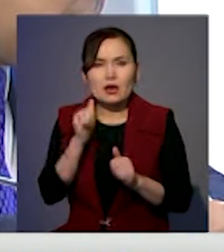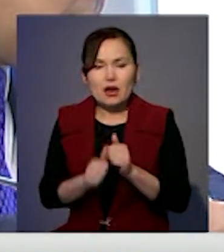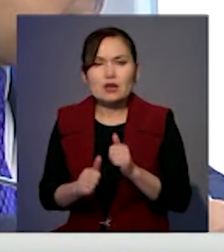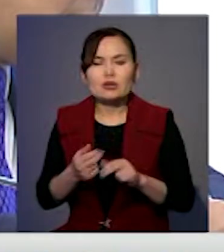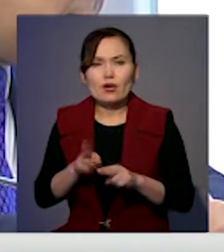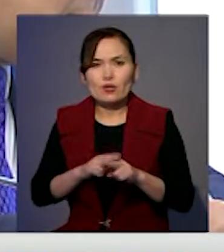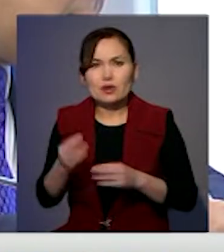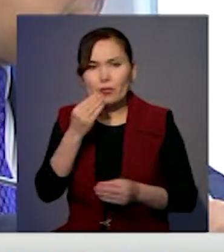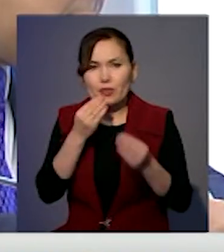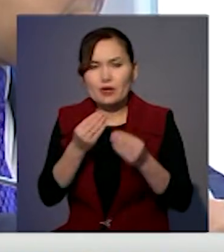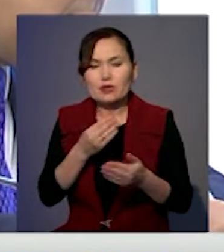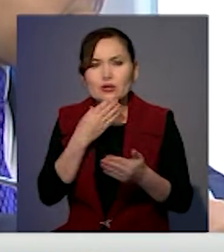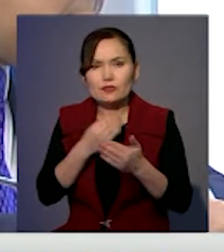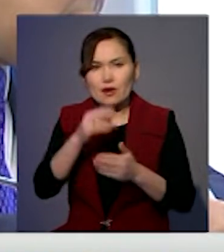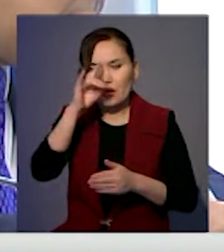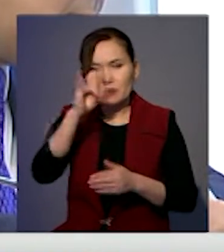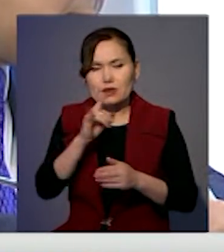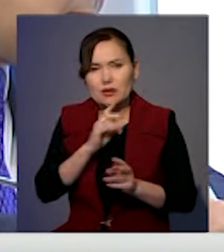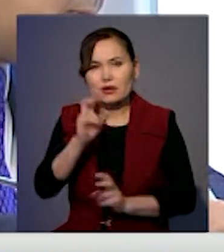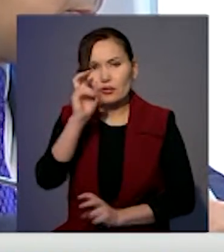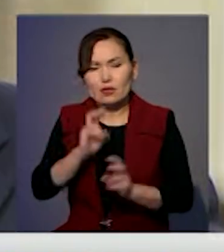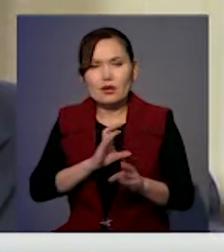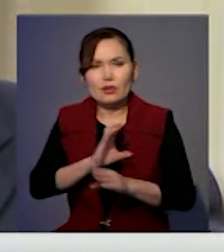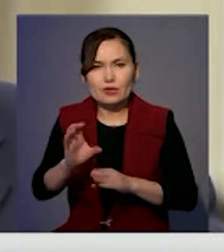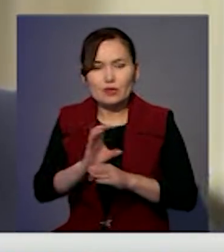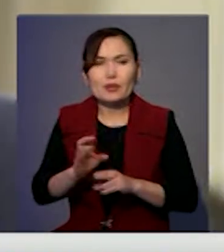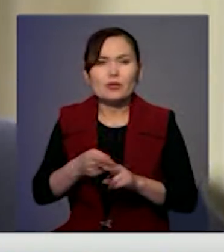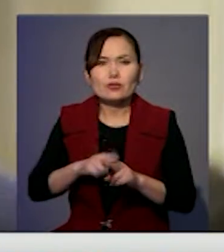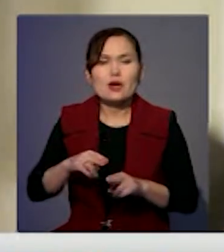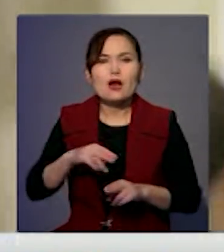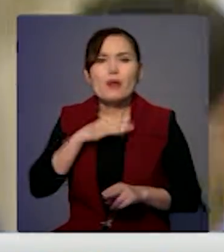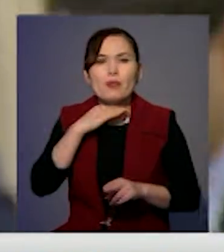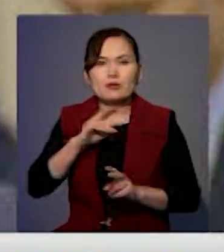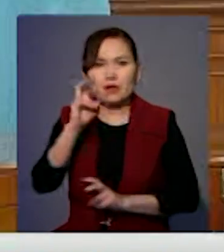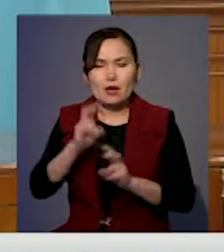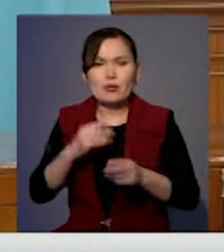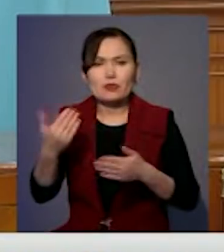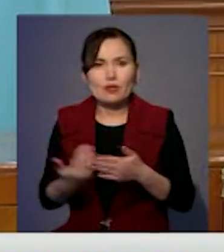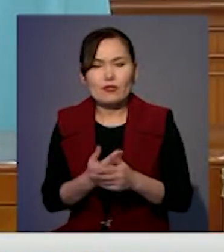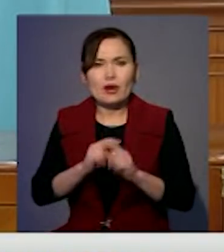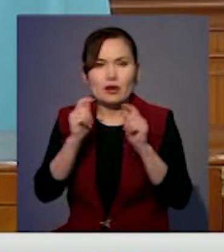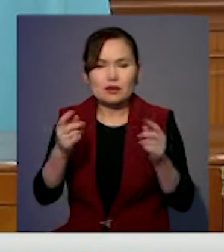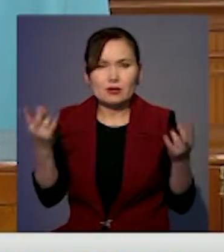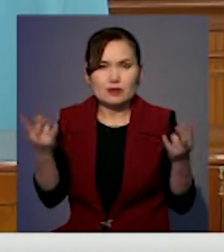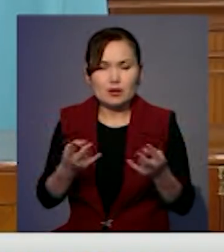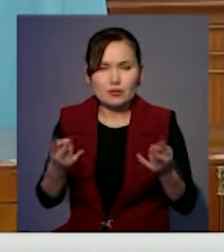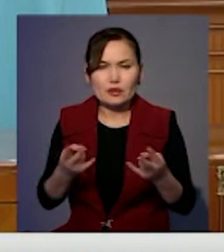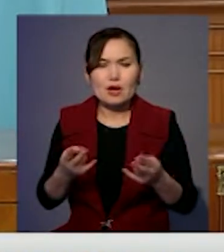чтобы дальше производить, надо вот эти комбинаты строить новые, современные. Давай строим. Цены, особенно на